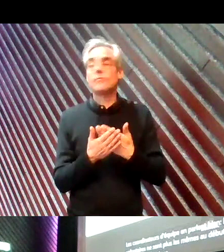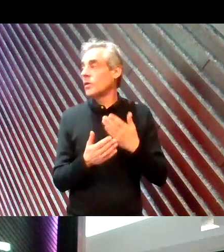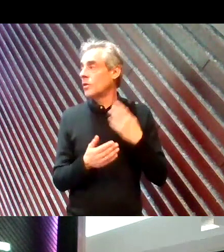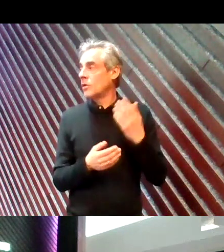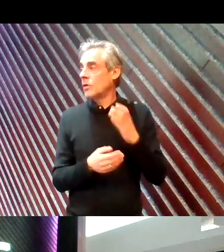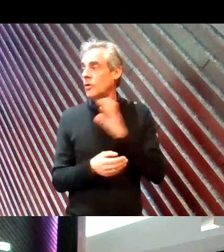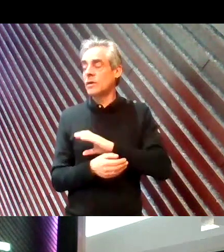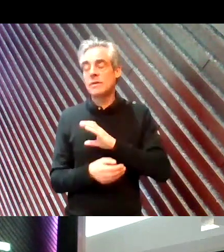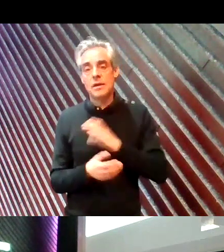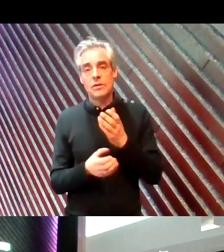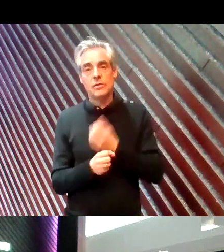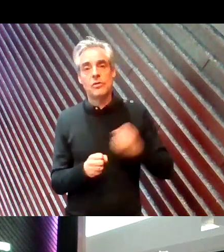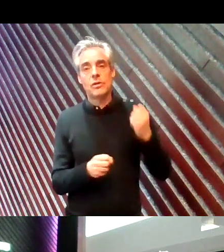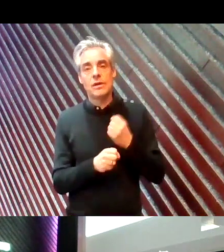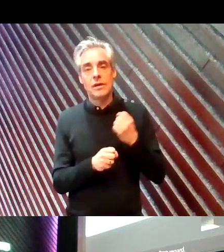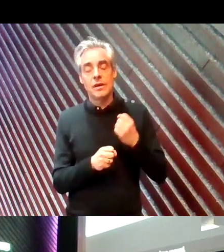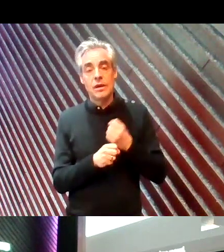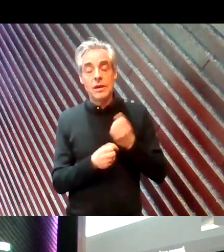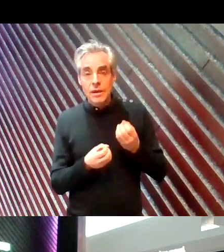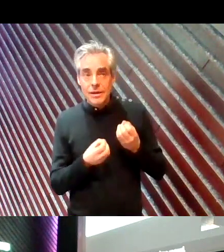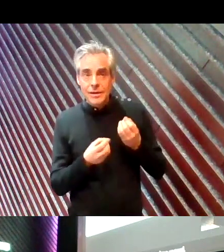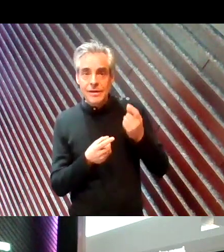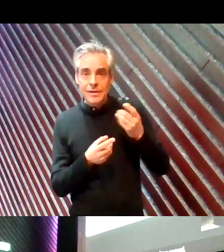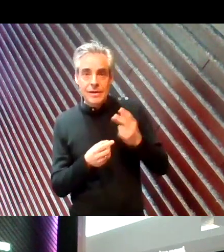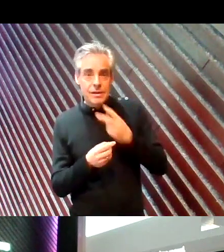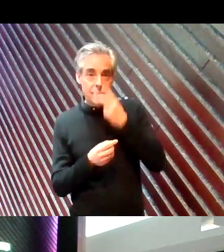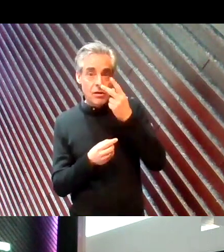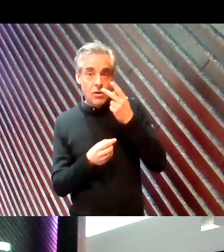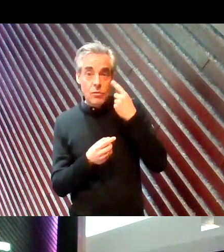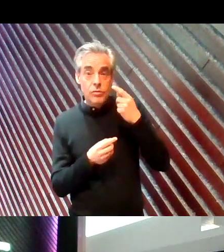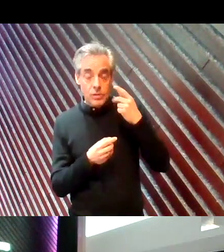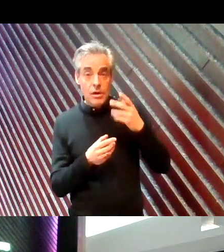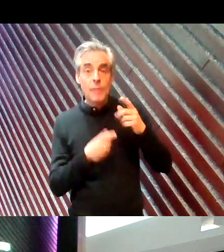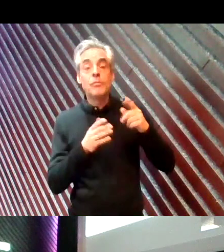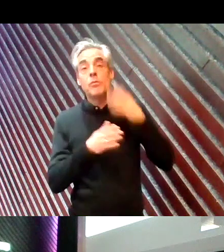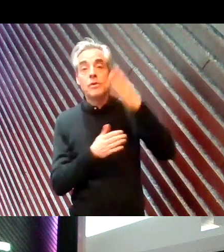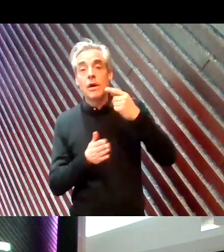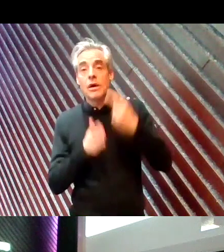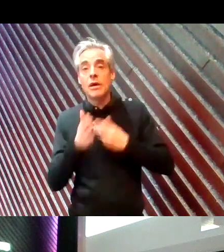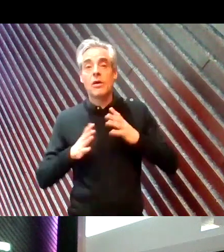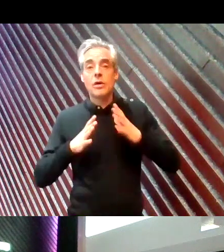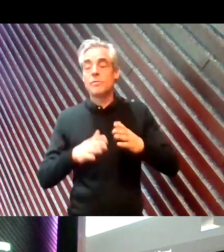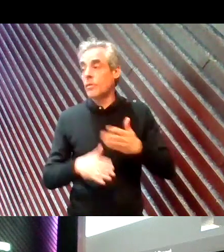'unicité, on essaie justement de créer, excusez-moi, des prédispositions pour qu'il y ait un réengagement futur.